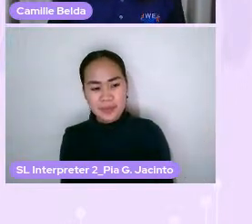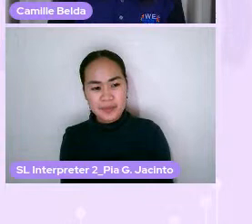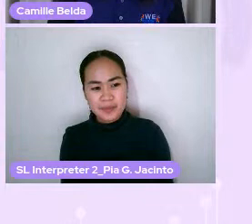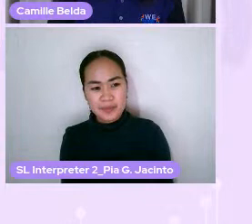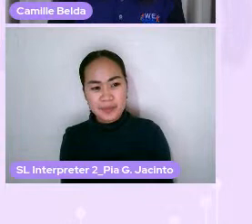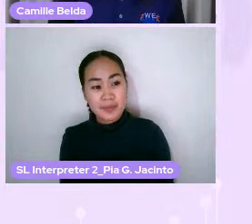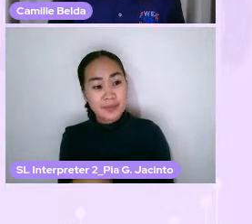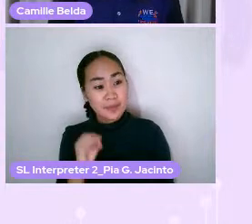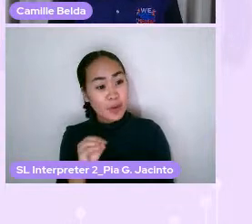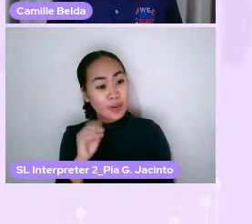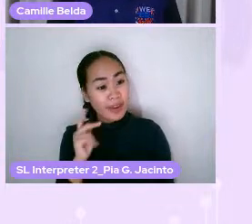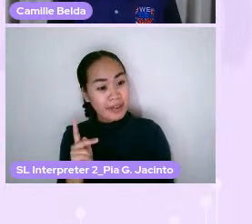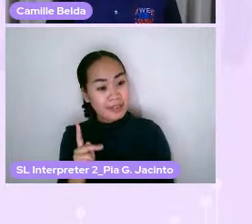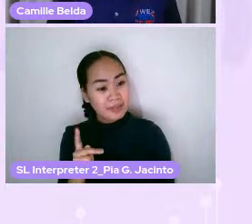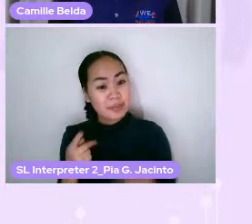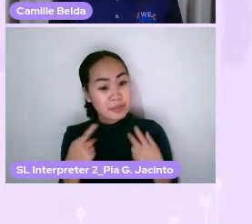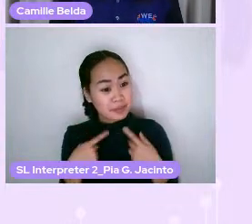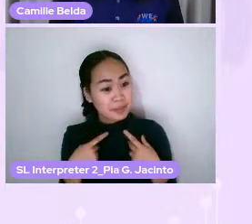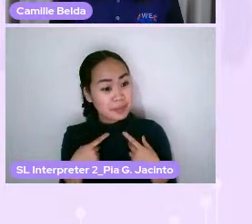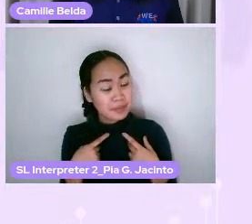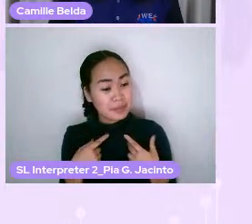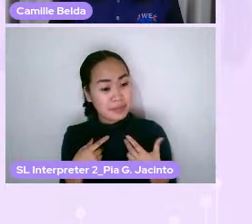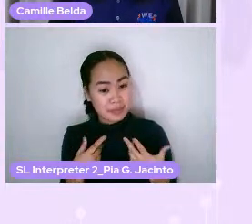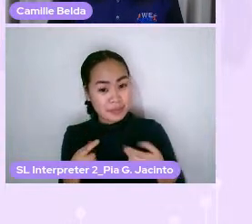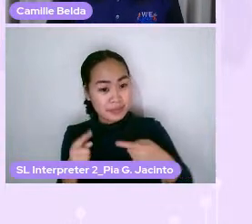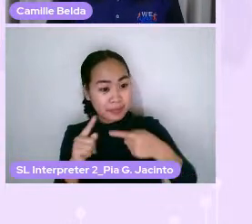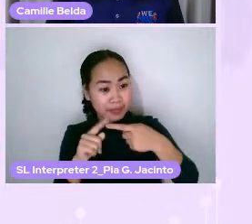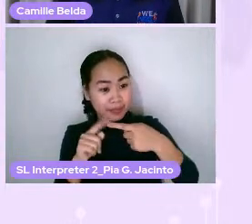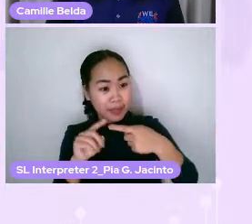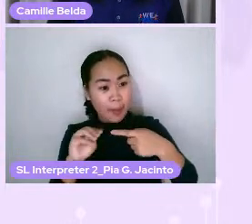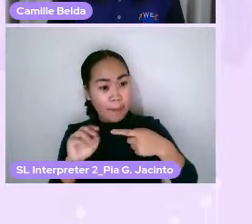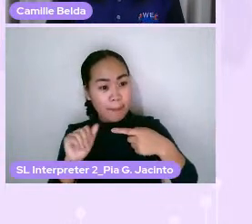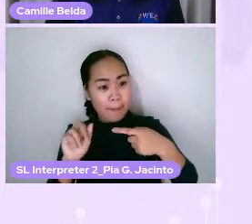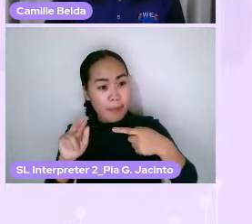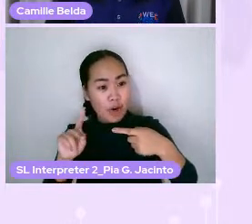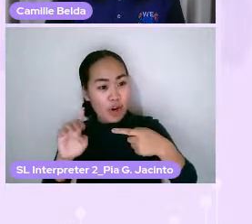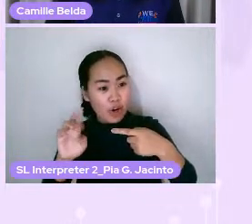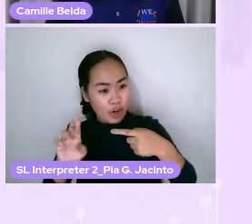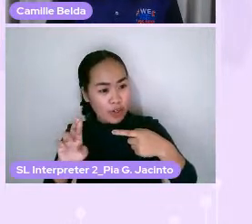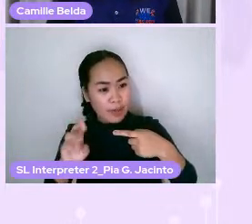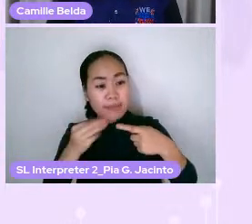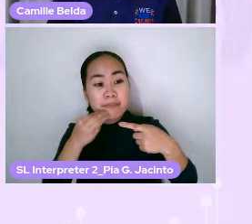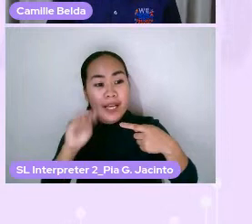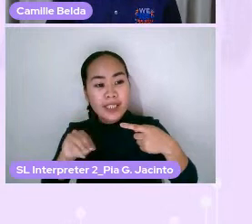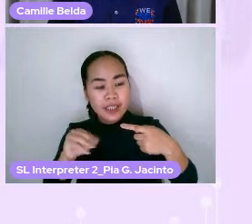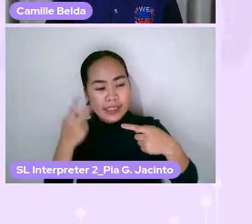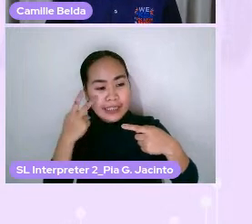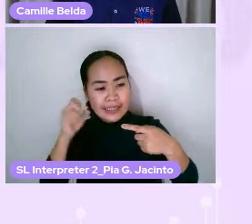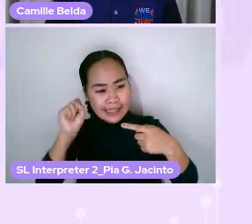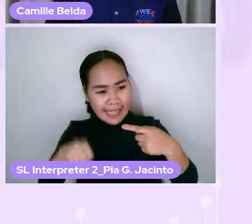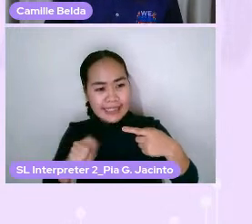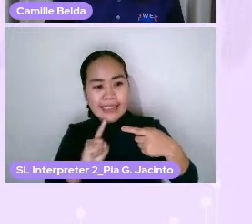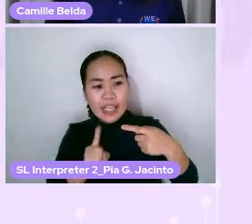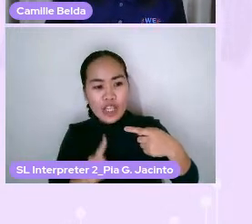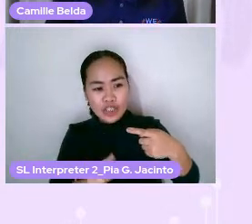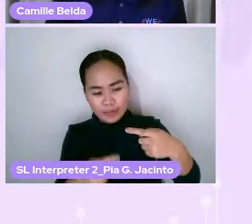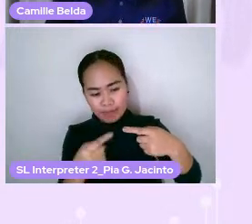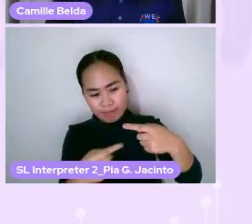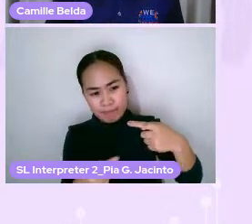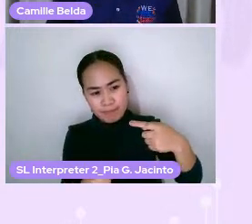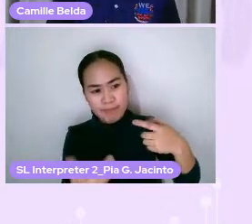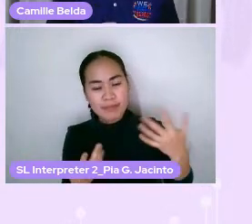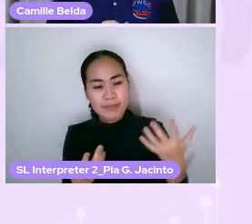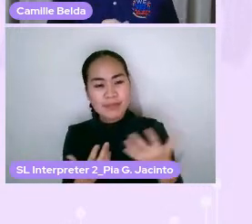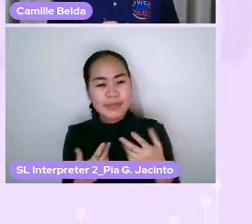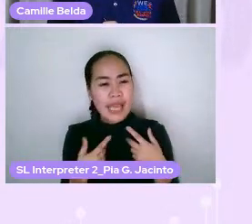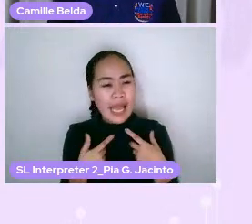Okay. May marker na po, so pwede na po tayong sumagot. May robe akong nakikita, may boat, tapos parang